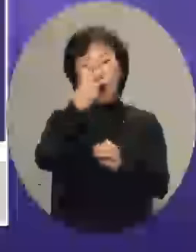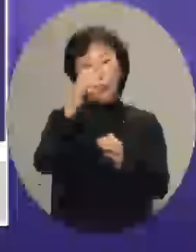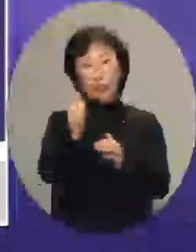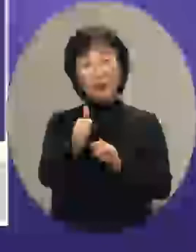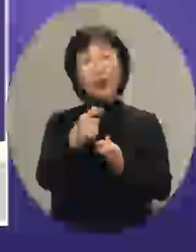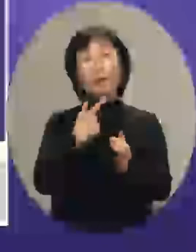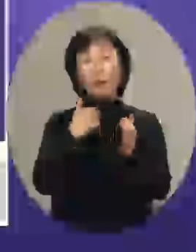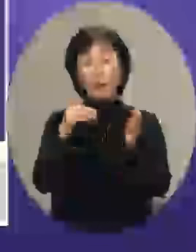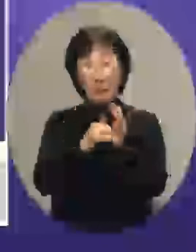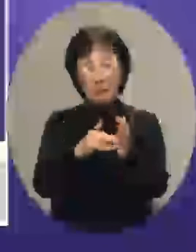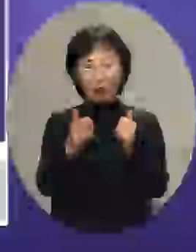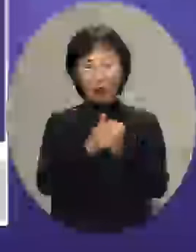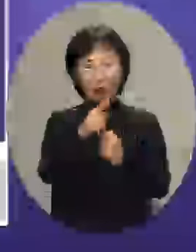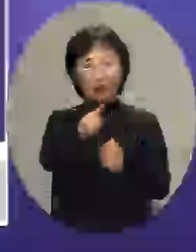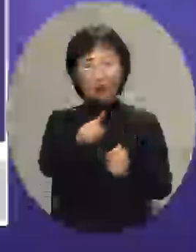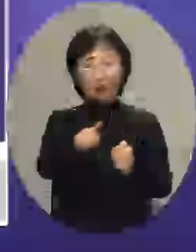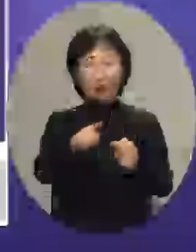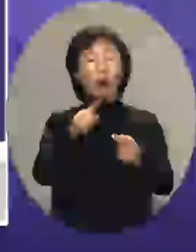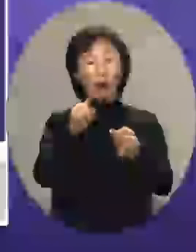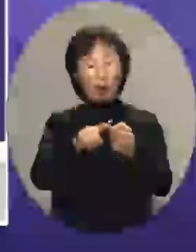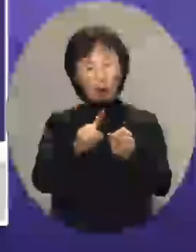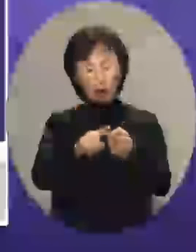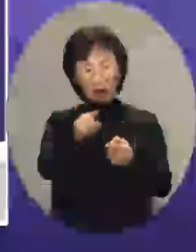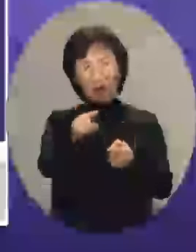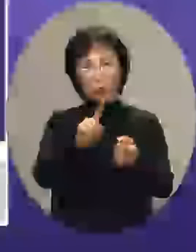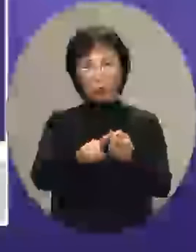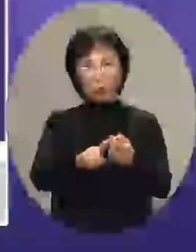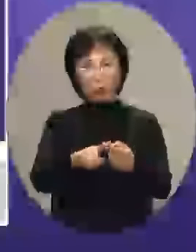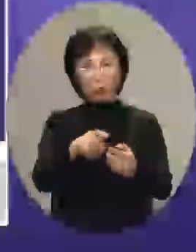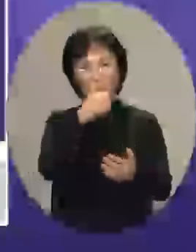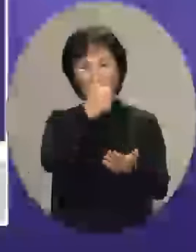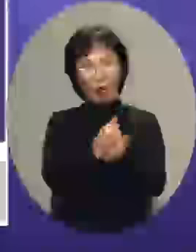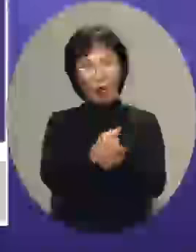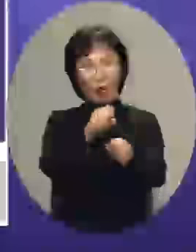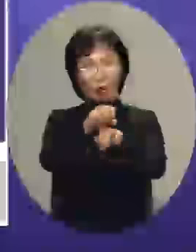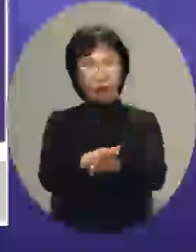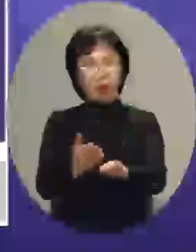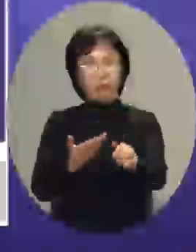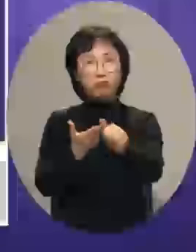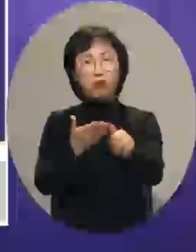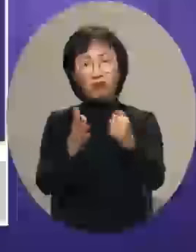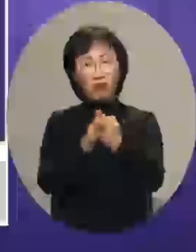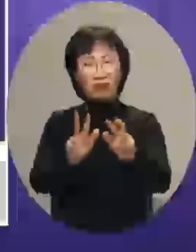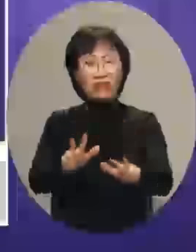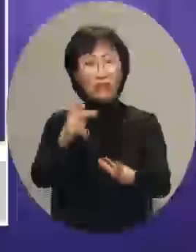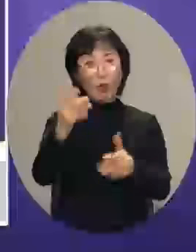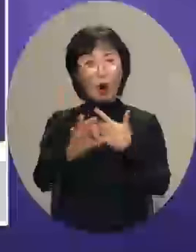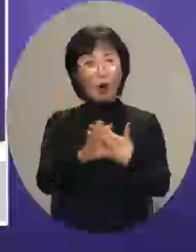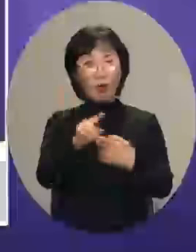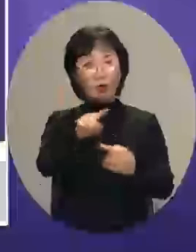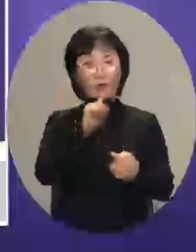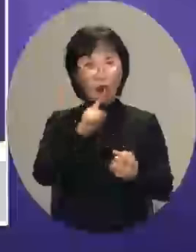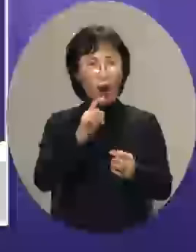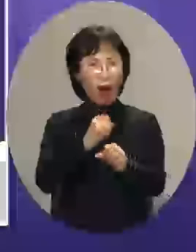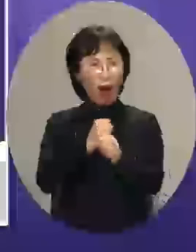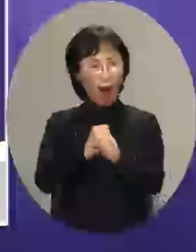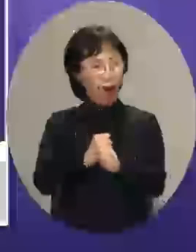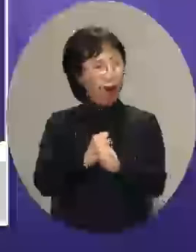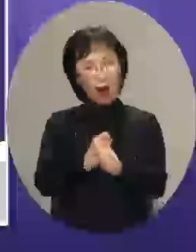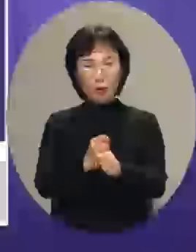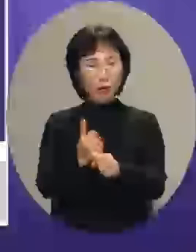비리를 단죄하지 않았던 분이 지금 에 와서 검찰개혁 하신다는 얘기가 저는 참 되게 이상하게 들리거든요. 다음 질문